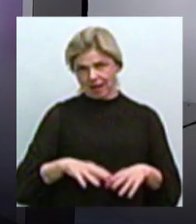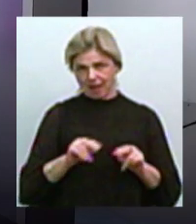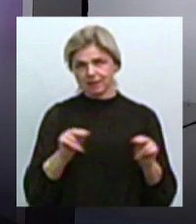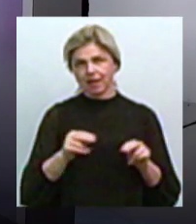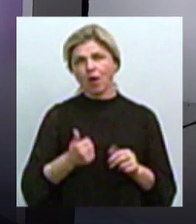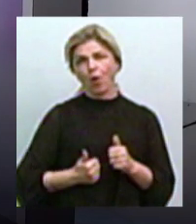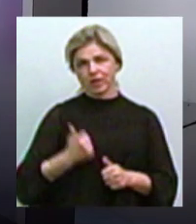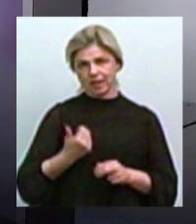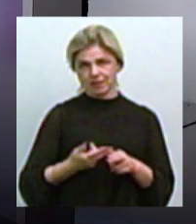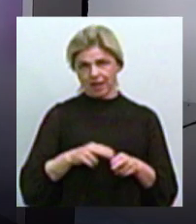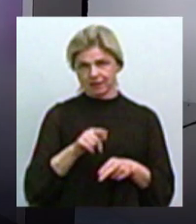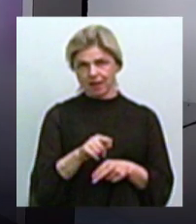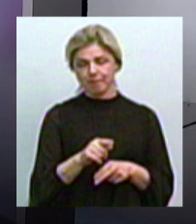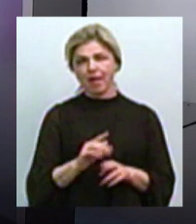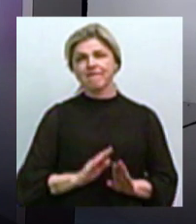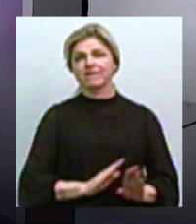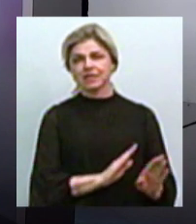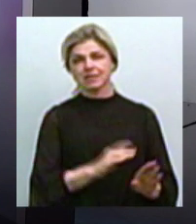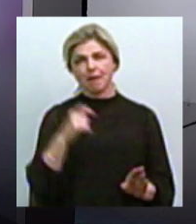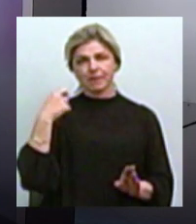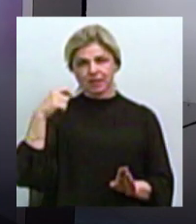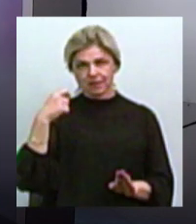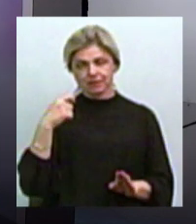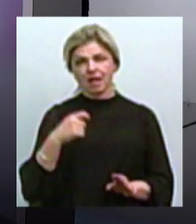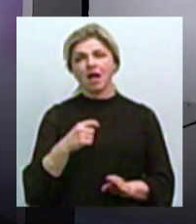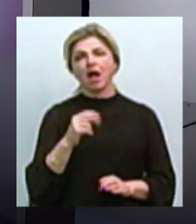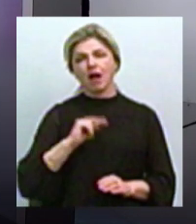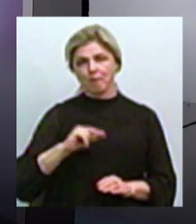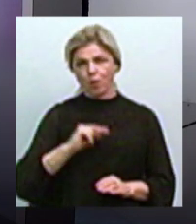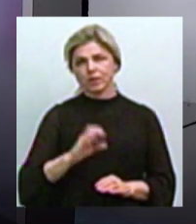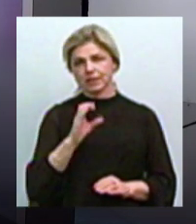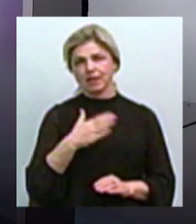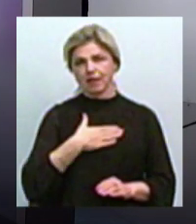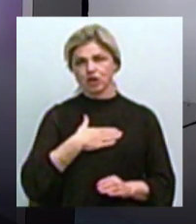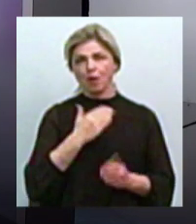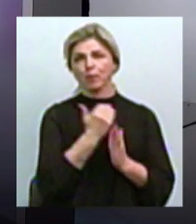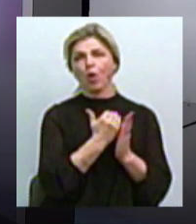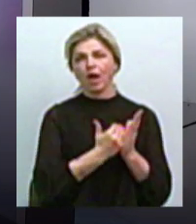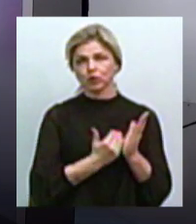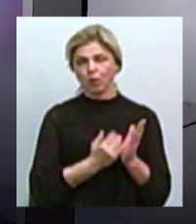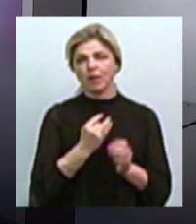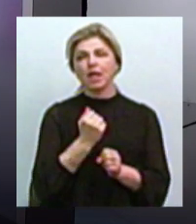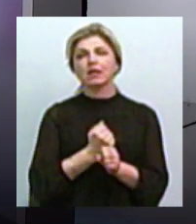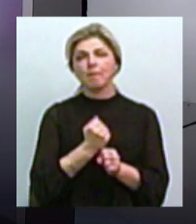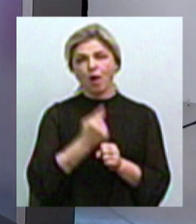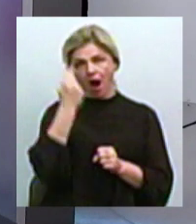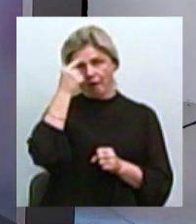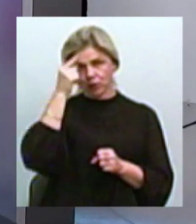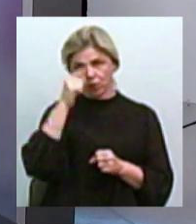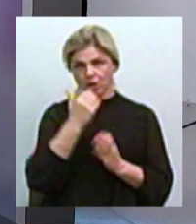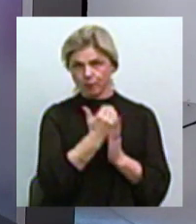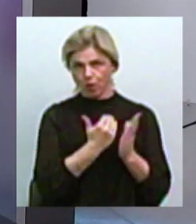что сам вице-президент Крав Мага Мале Украина работает с нашим проектом, еще разрабатывает для него авторскую программу, это